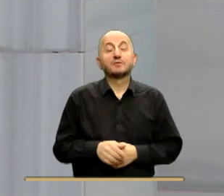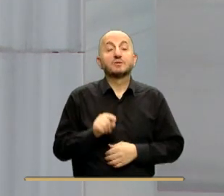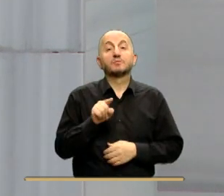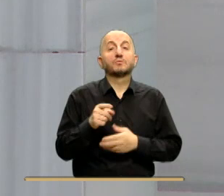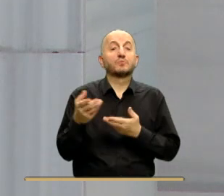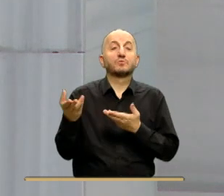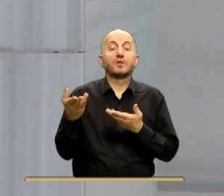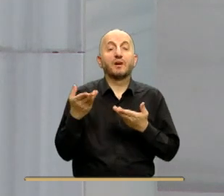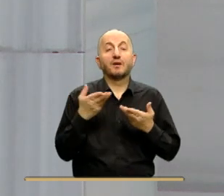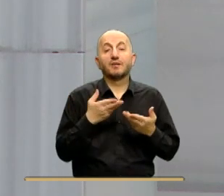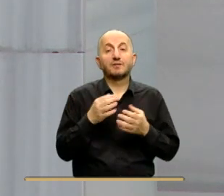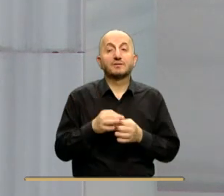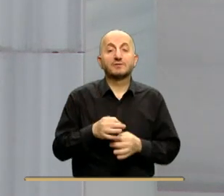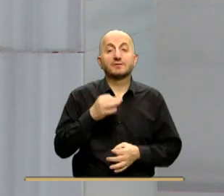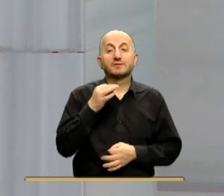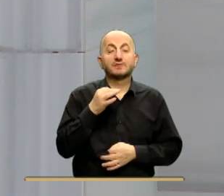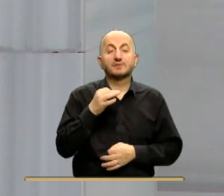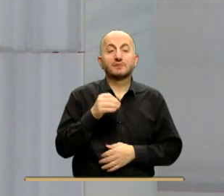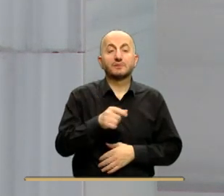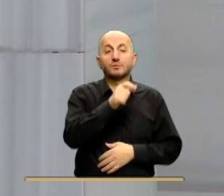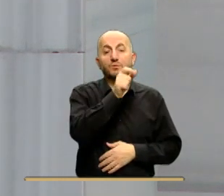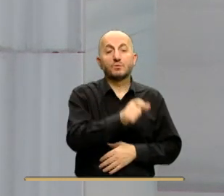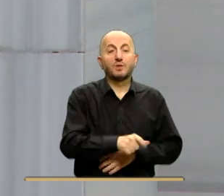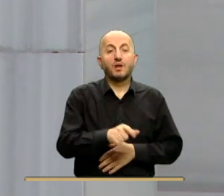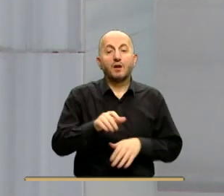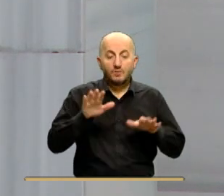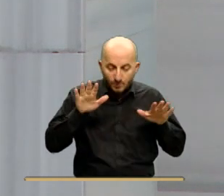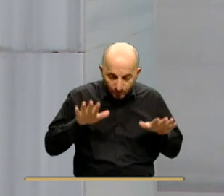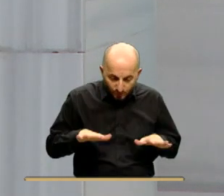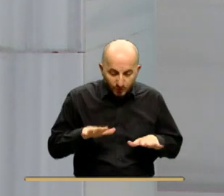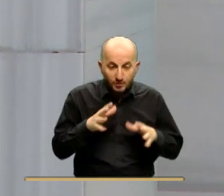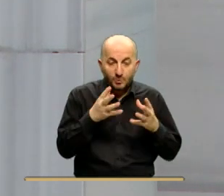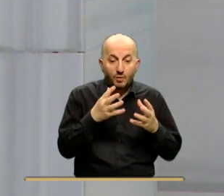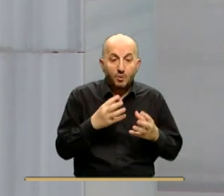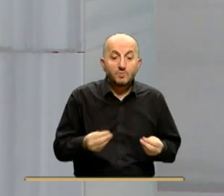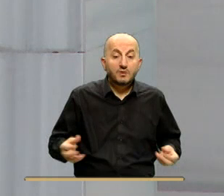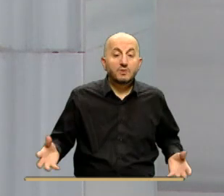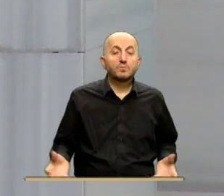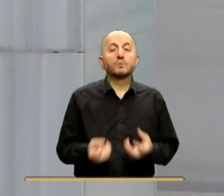çağrı insanı kula kul olmaktan kurtarıp